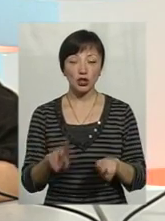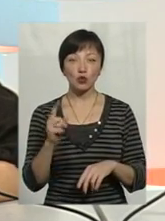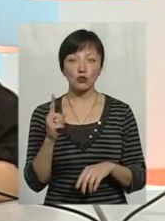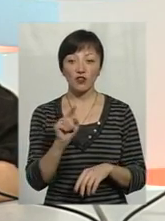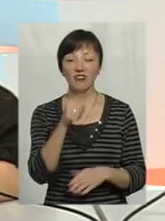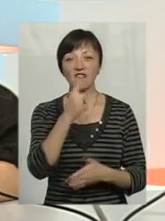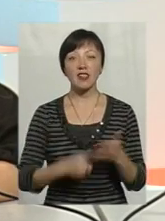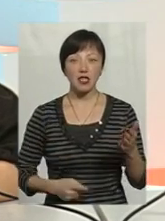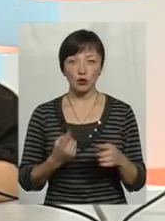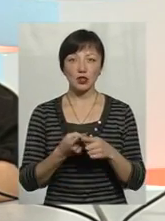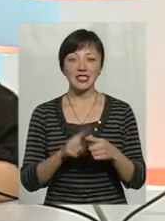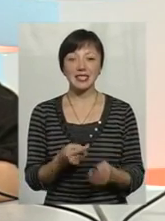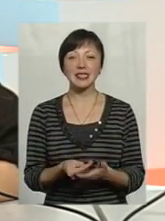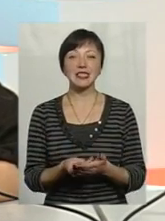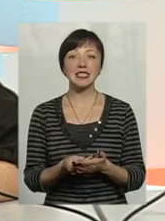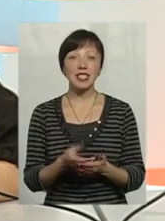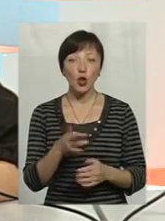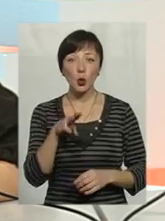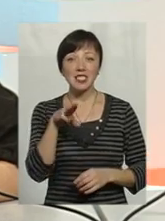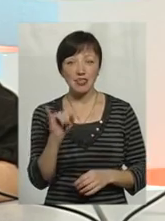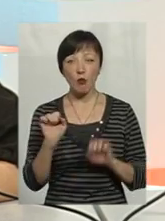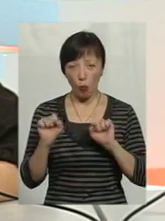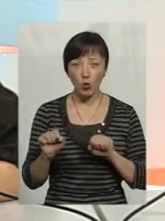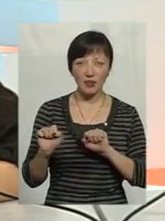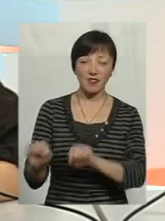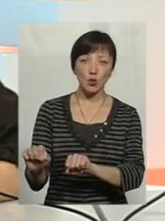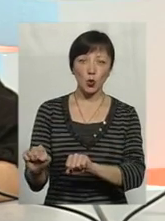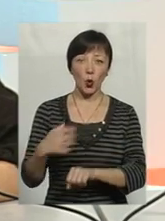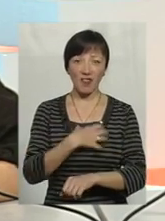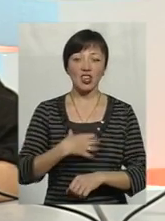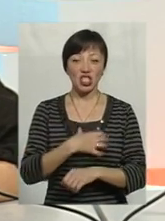вони вірили в те, що цінності можна відстояти. Вони хотіли